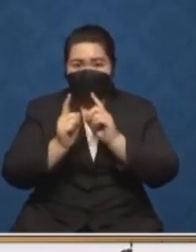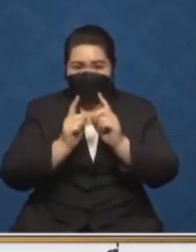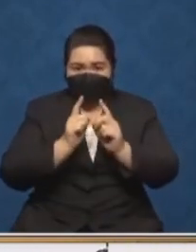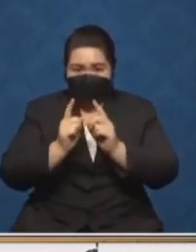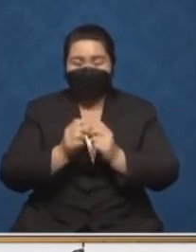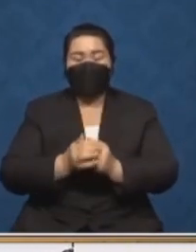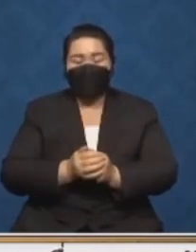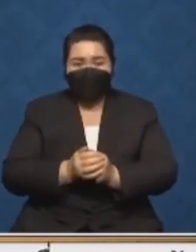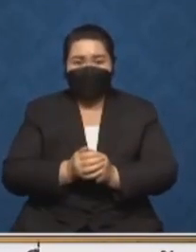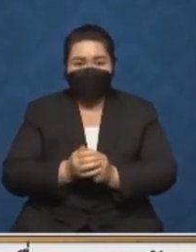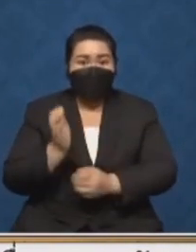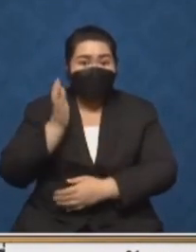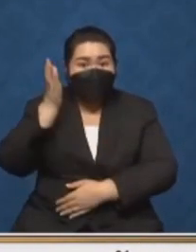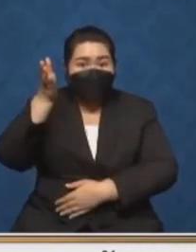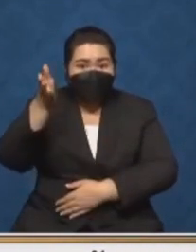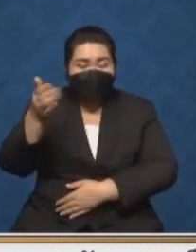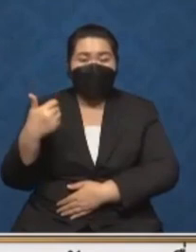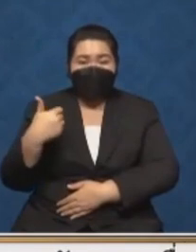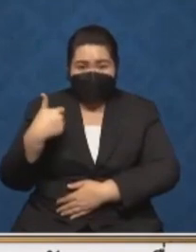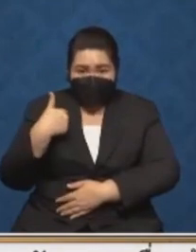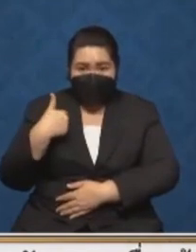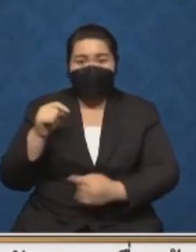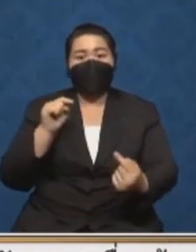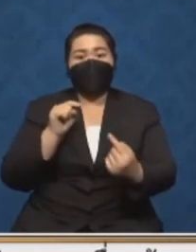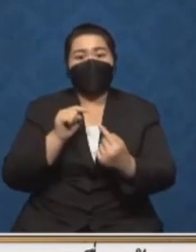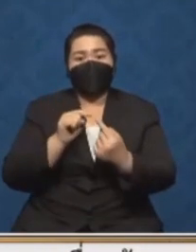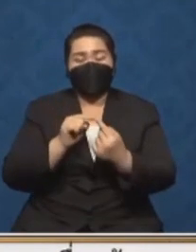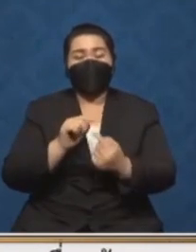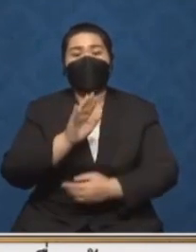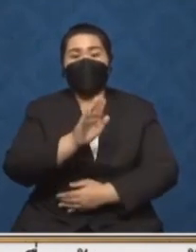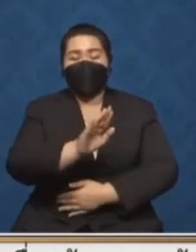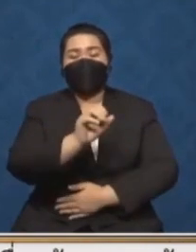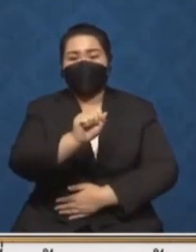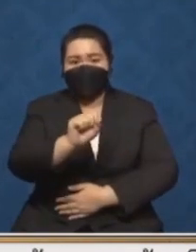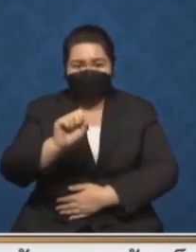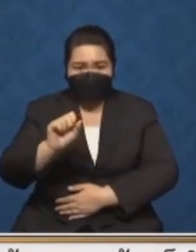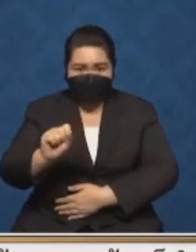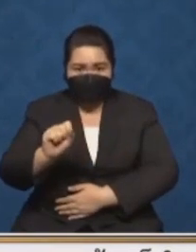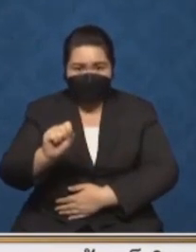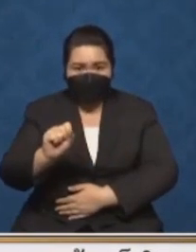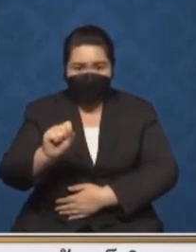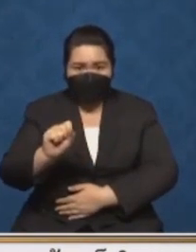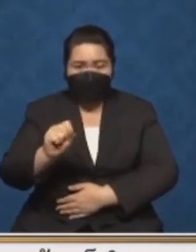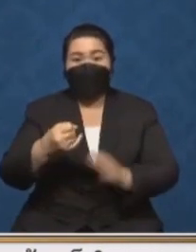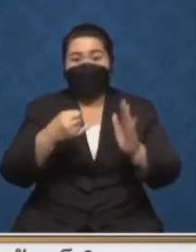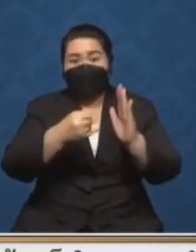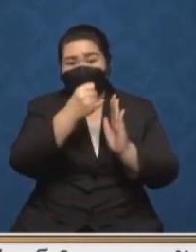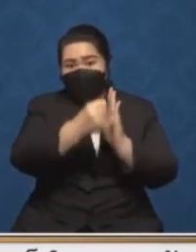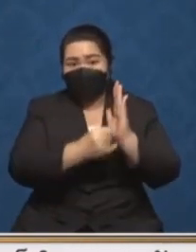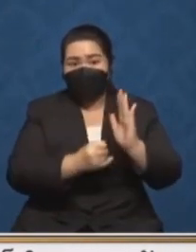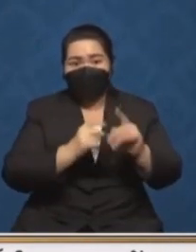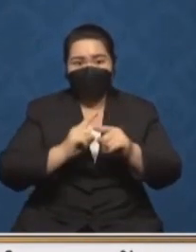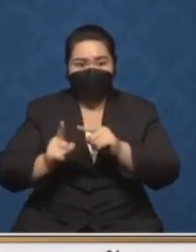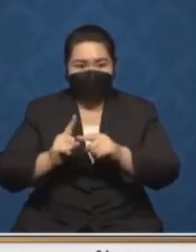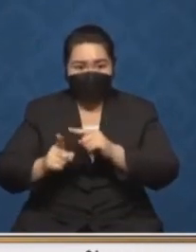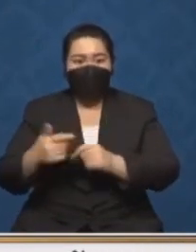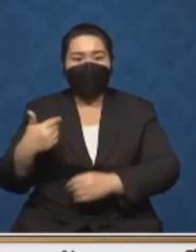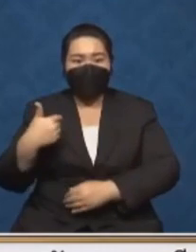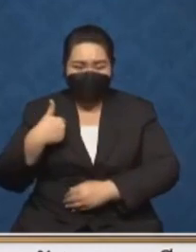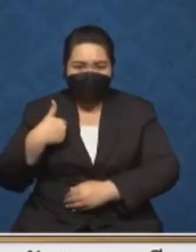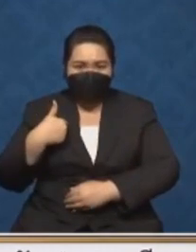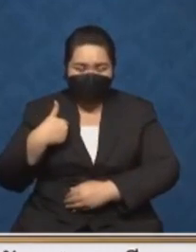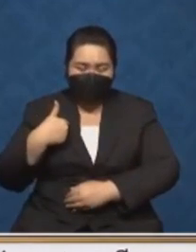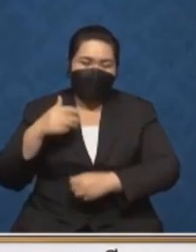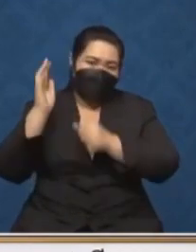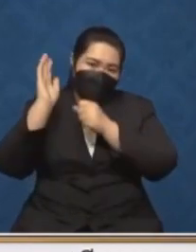ซึ่ต่อไปจะมีพี่น้อง สอ ๆ ในหลายพื้นที่ได้มารวม